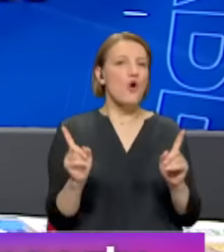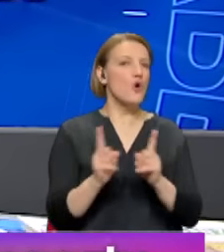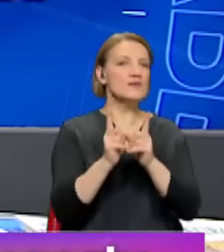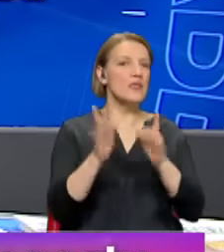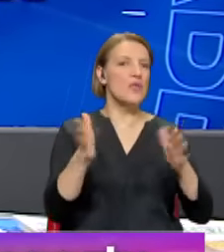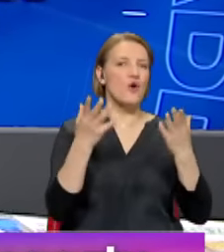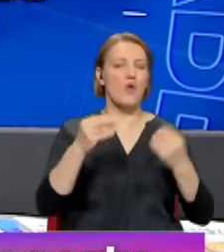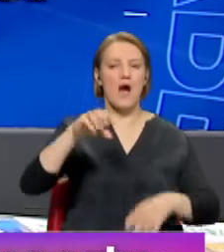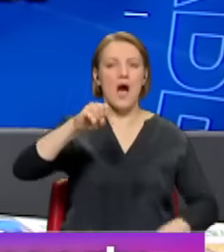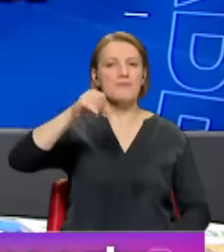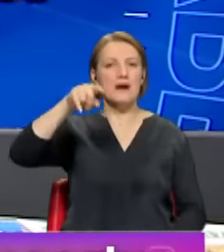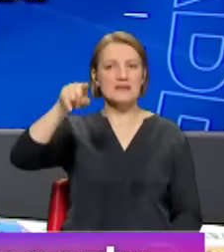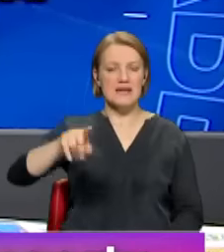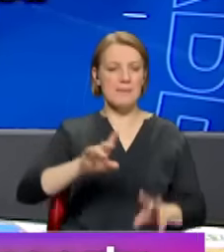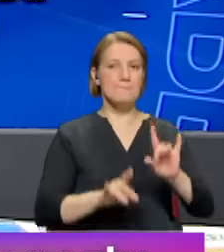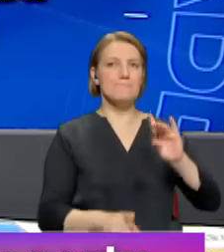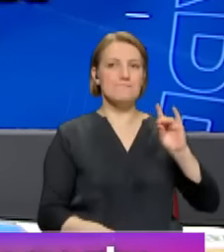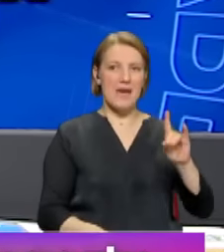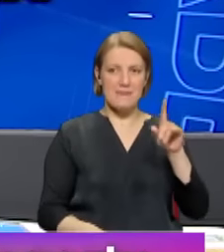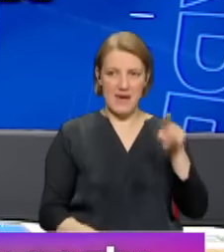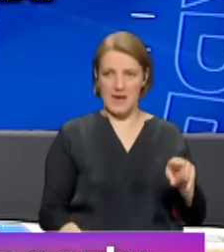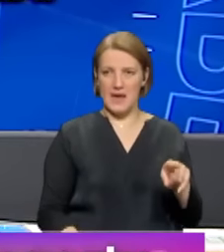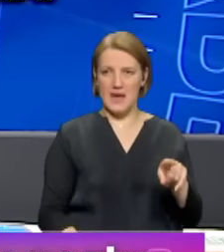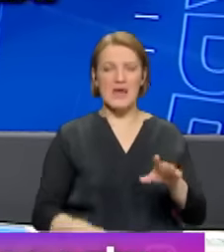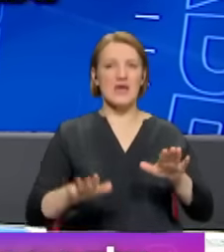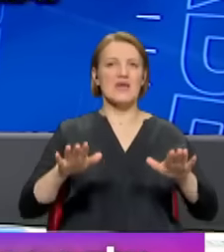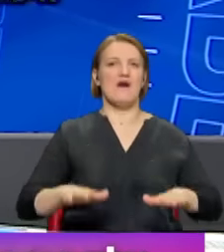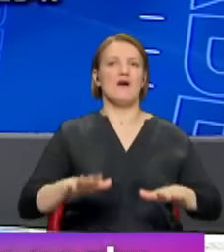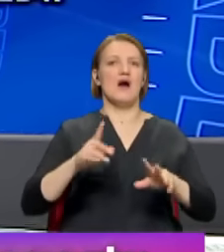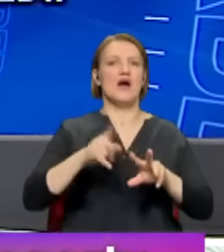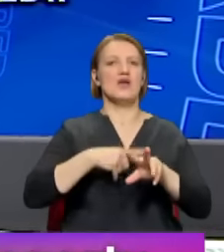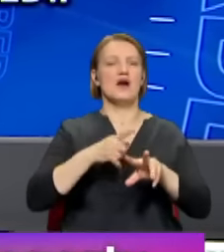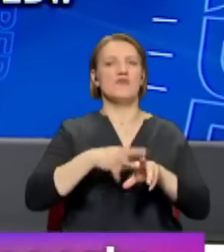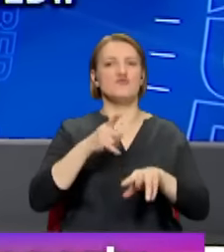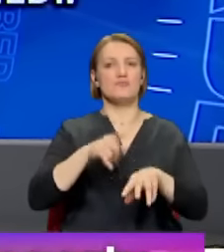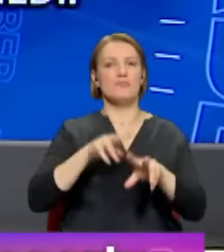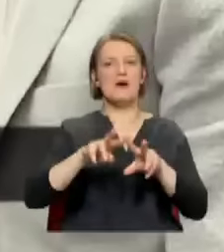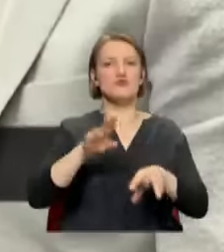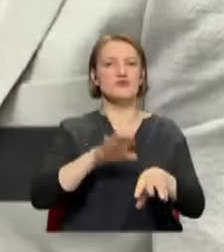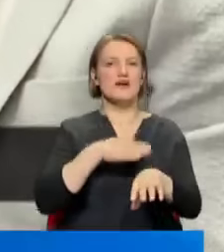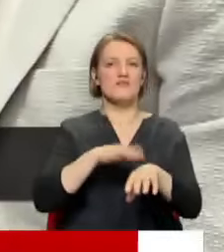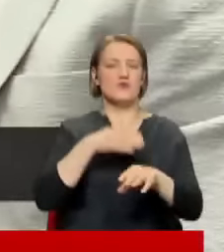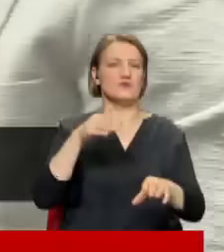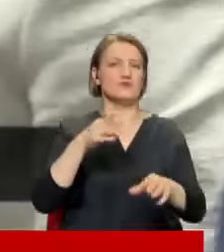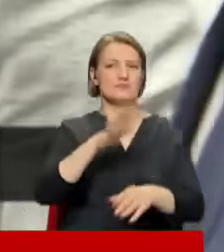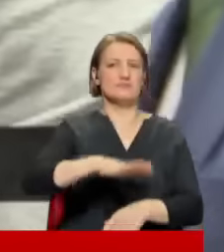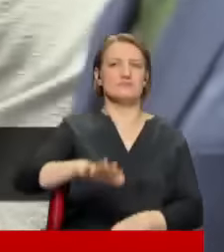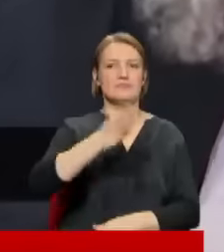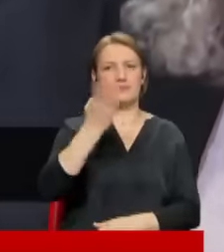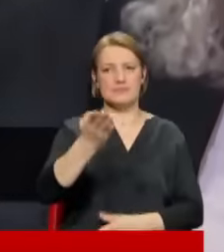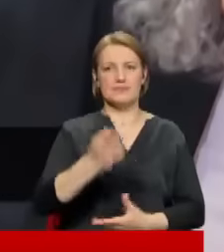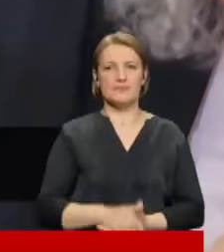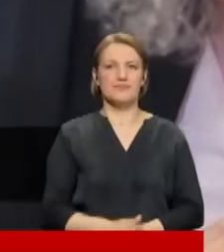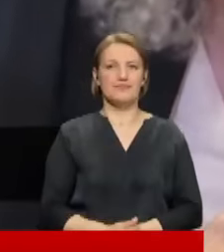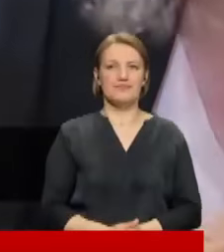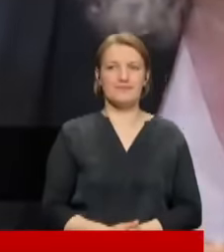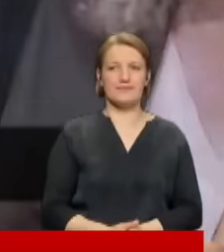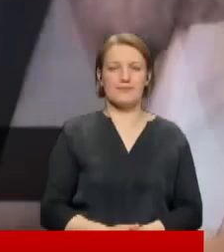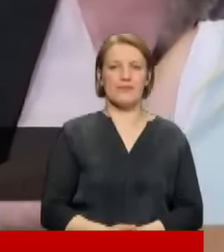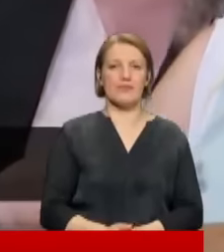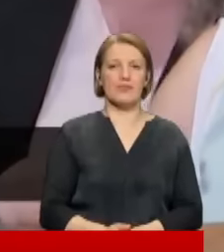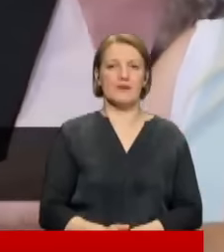oldu: AK Parti ve MHP de Yavaş dedi. Hoş geldiniz arkadaşlar. Buraya bakar